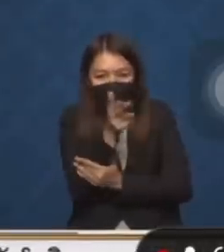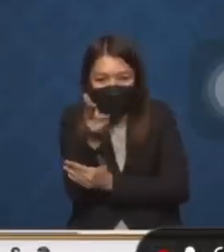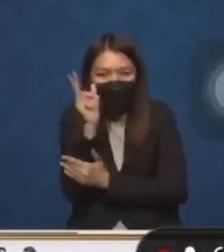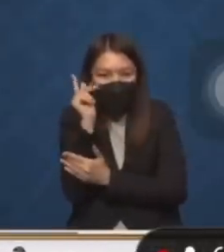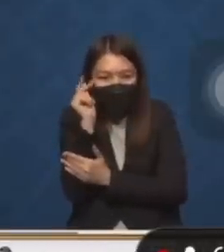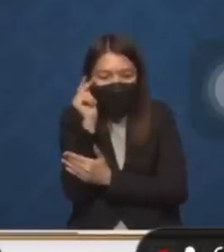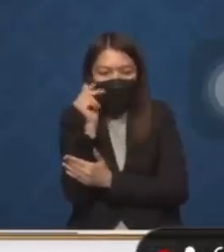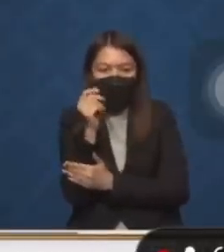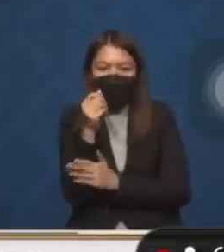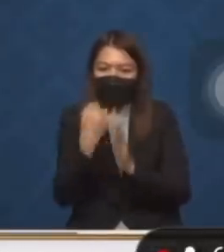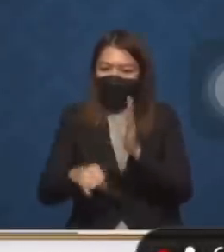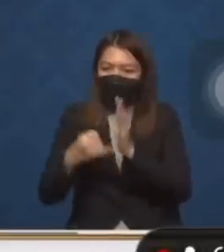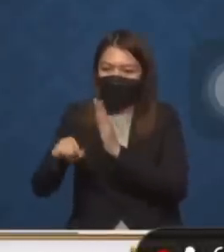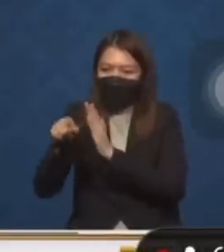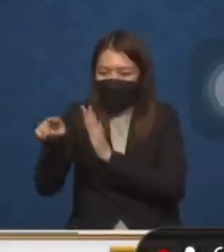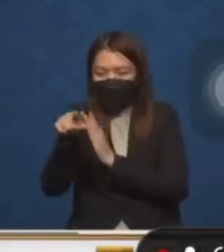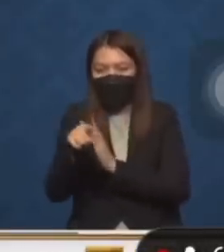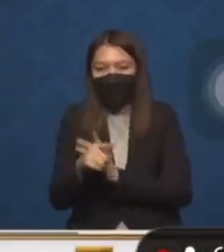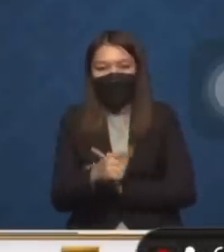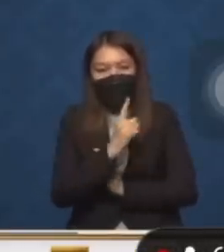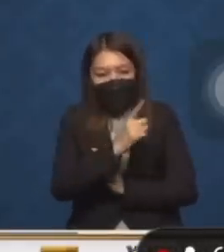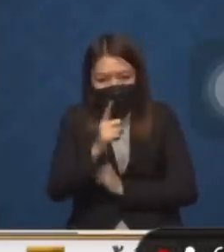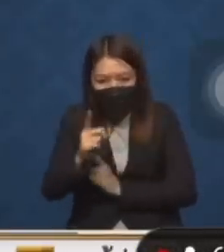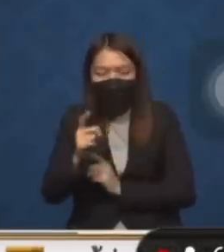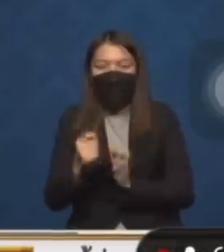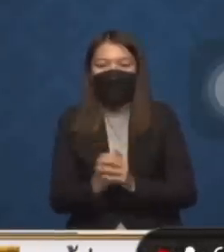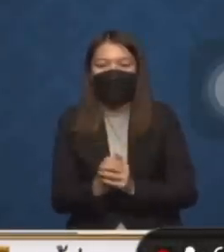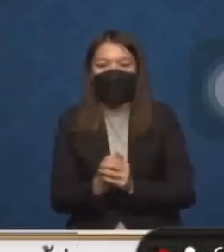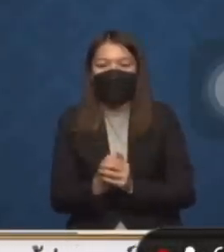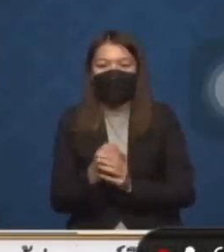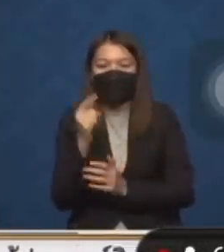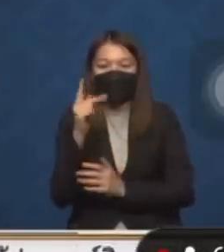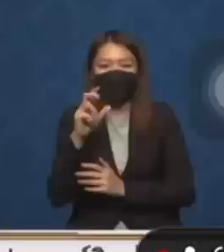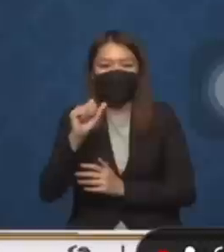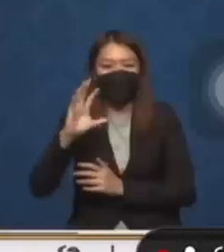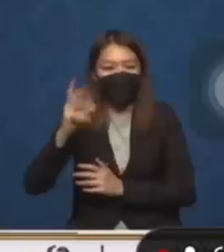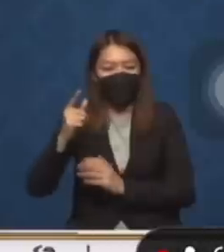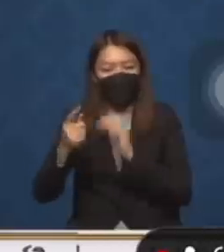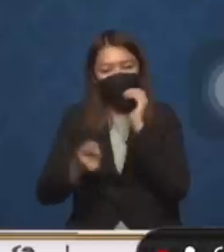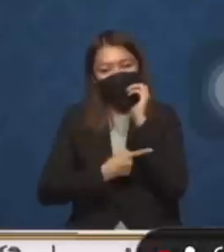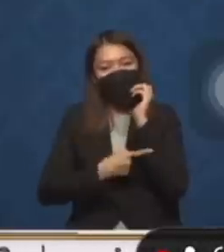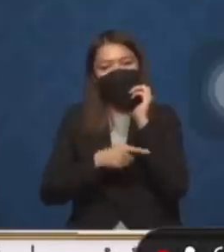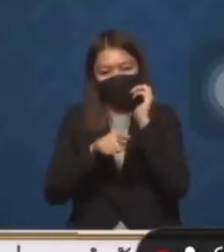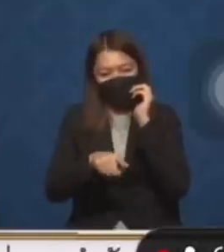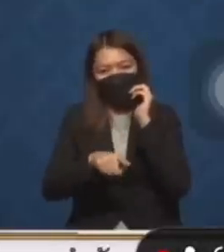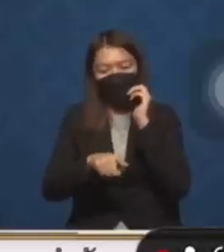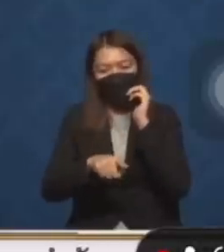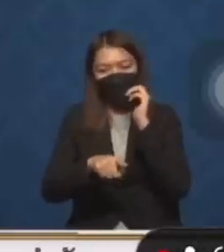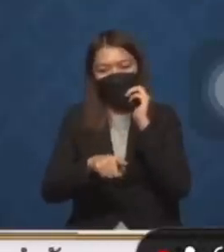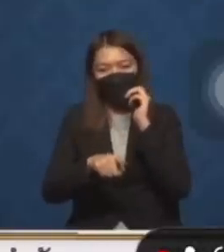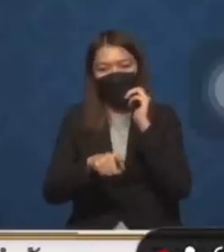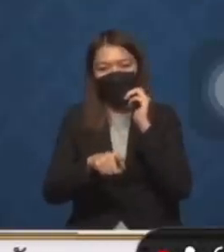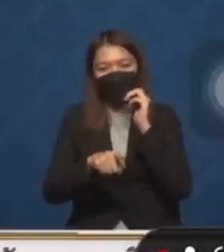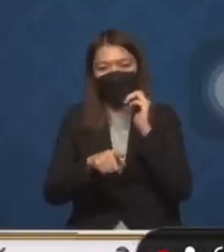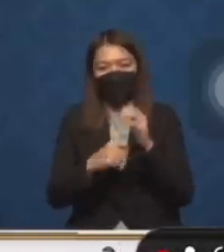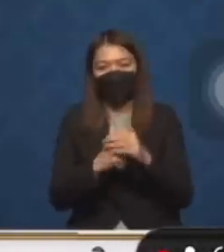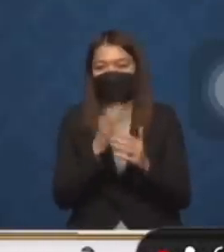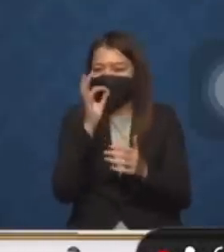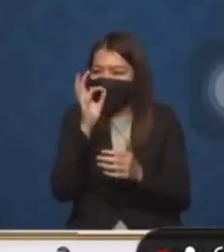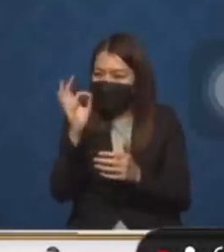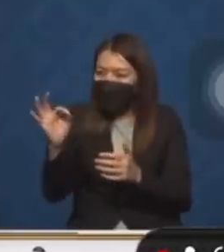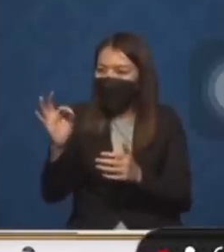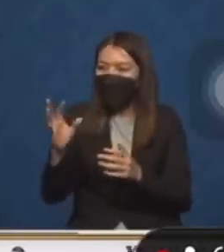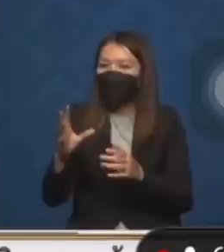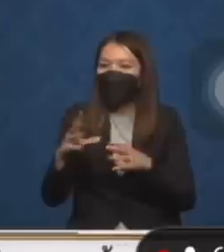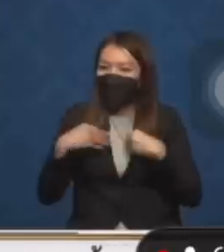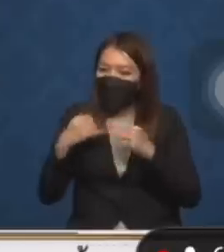อาจะเข้าฆไปความผิดโดยคมคลองใหกัหลที่สั่งการลงโทส Rafaelได้รความคมครองไม่อาถกฟ้องแลไมตรัผิ